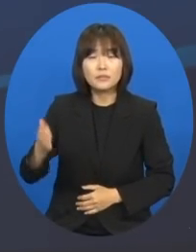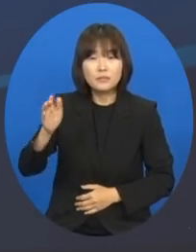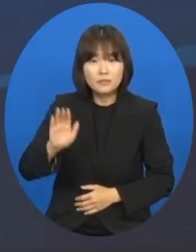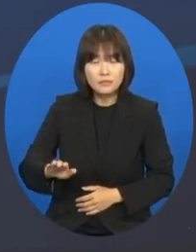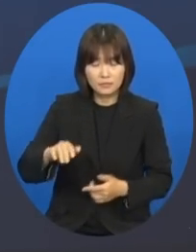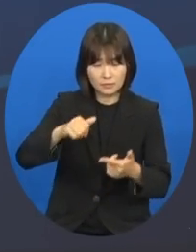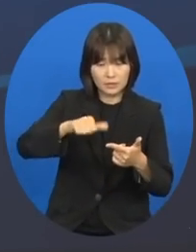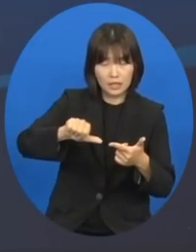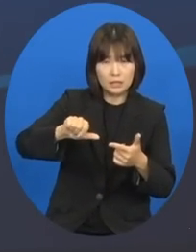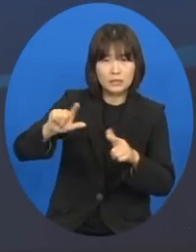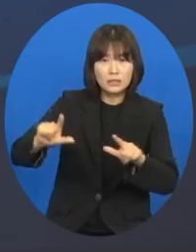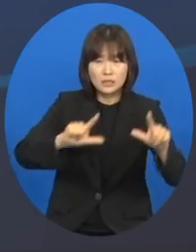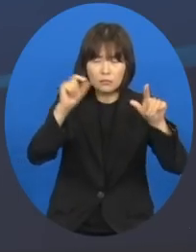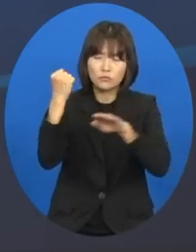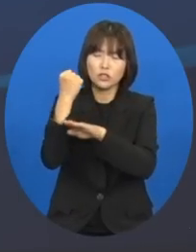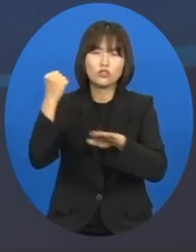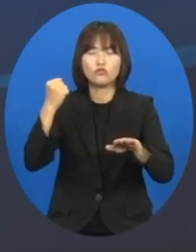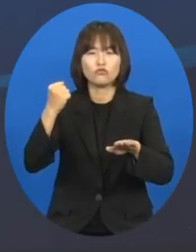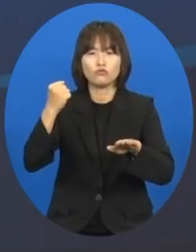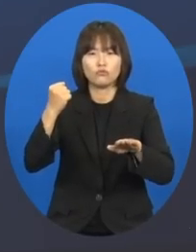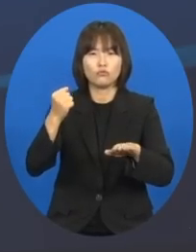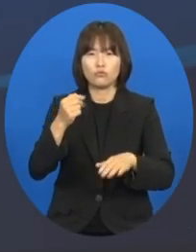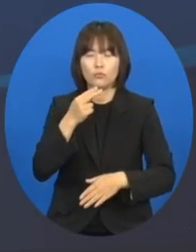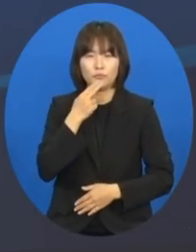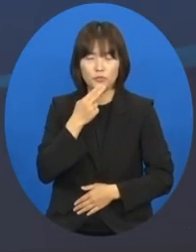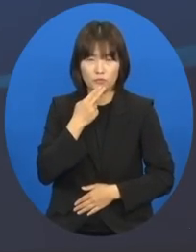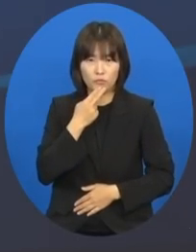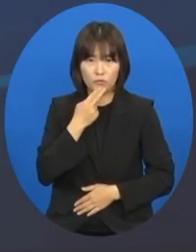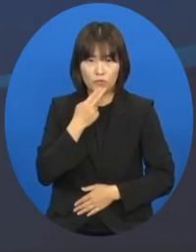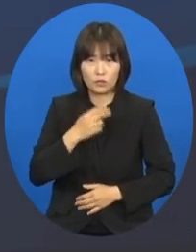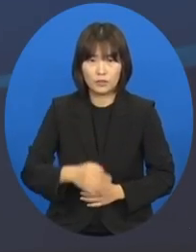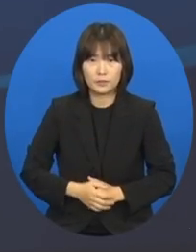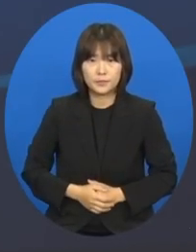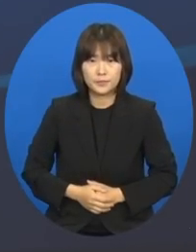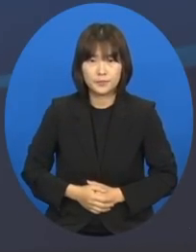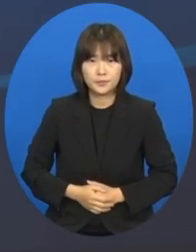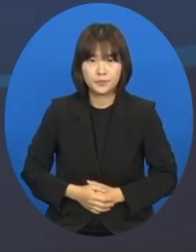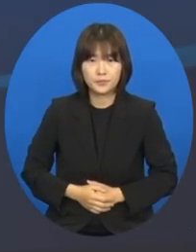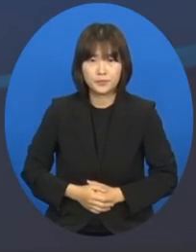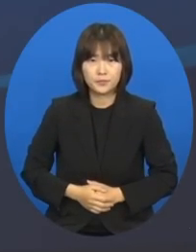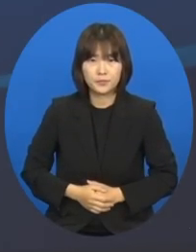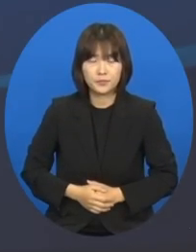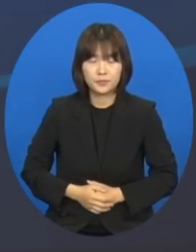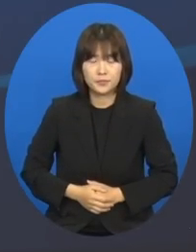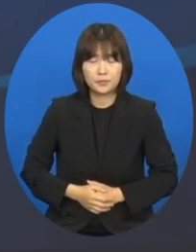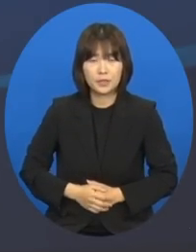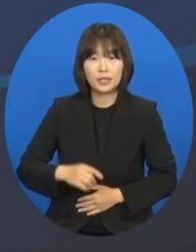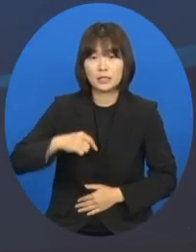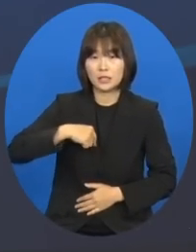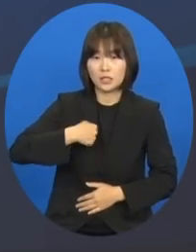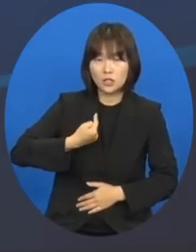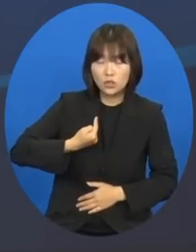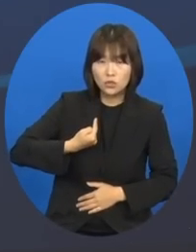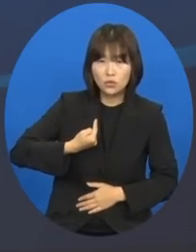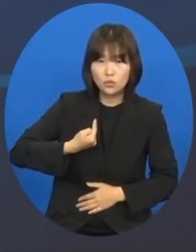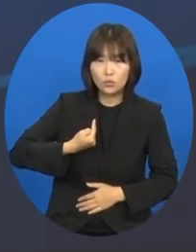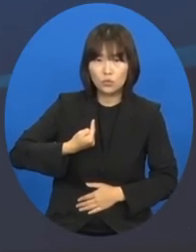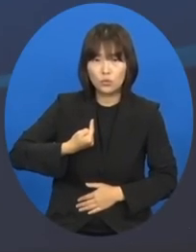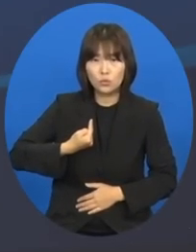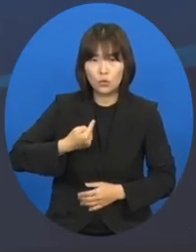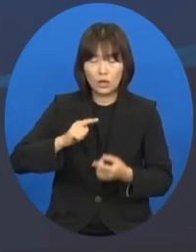아들이 삶의 기준이 없잖아요 자기 자신도 디서플랜 자기 자신도 정리가 안 되는